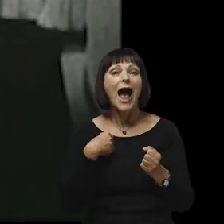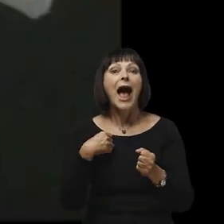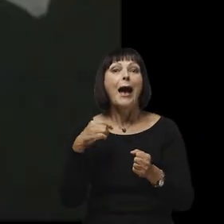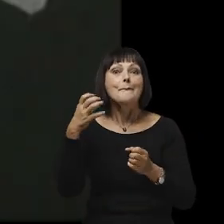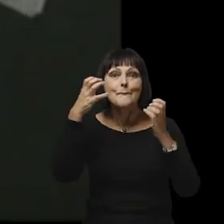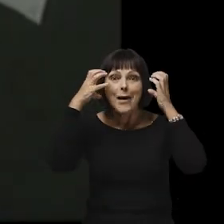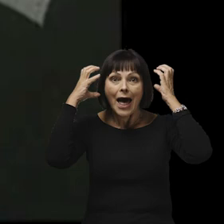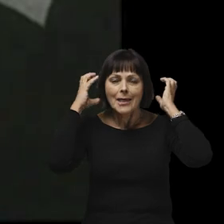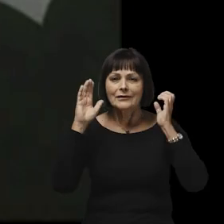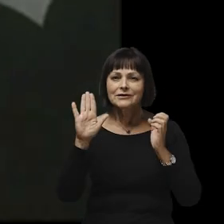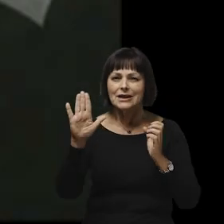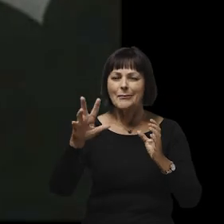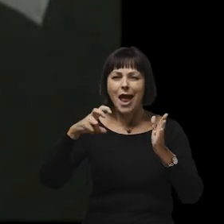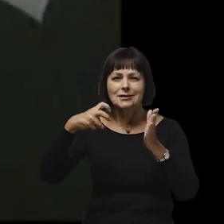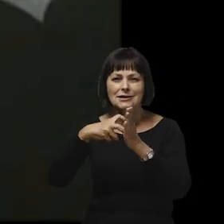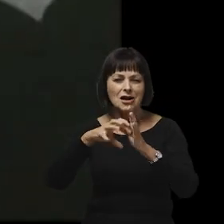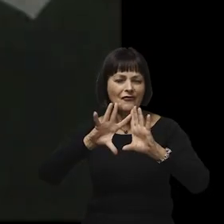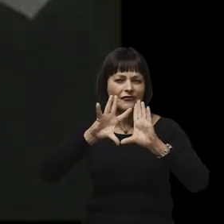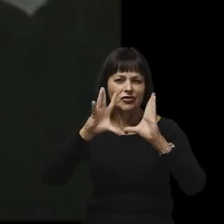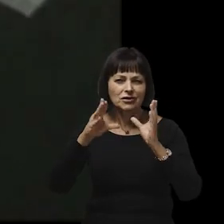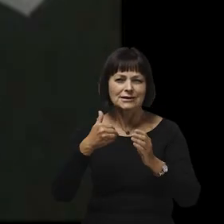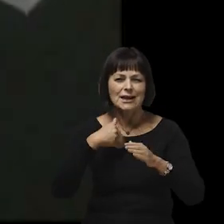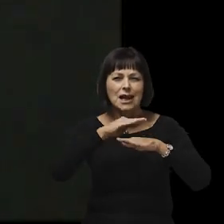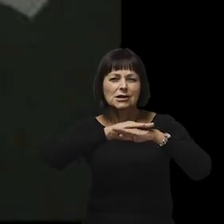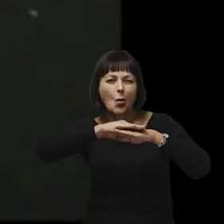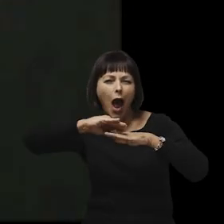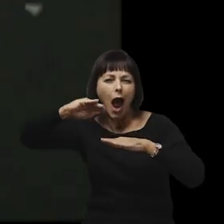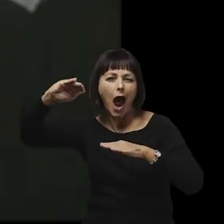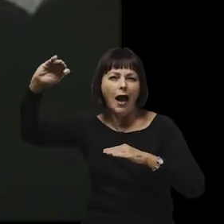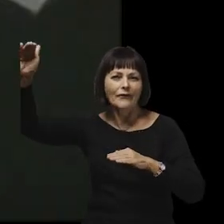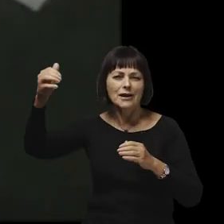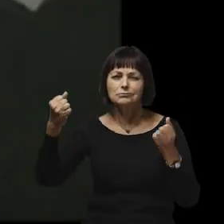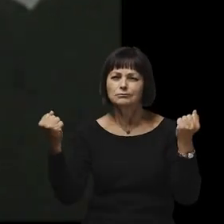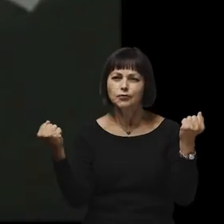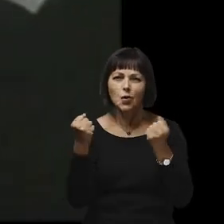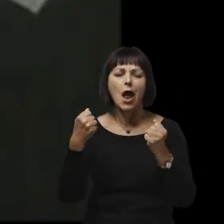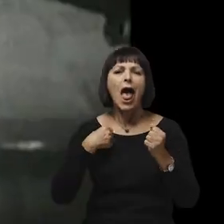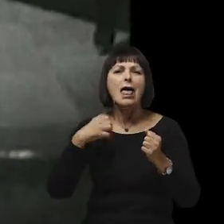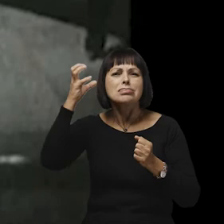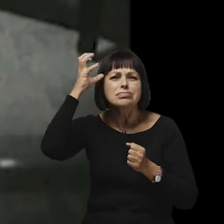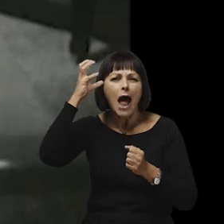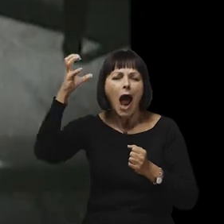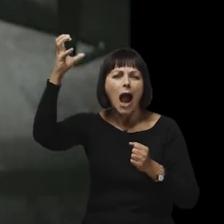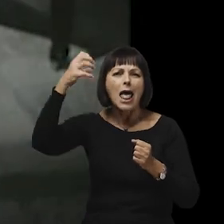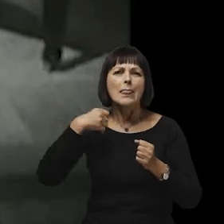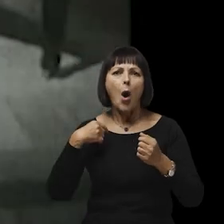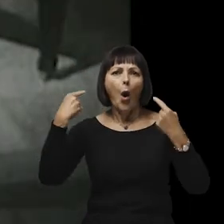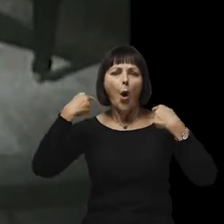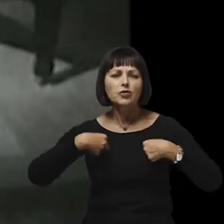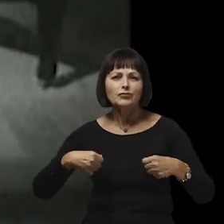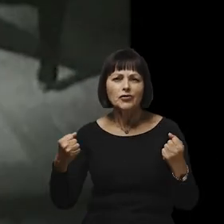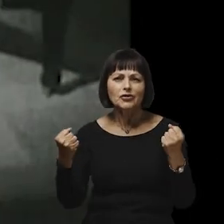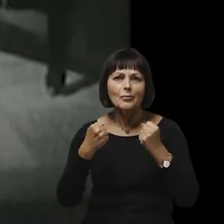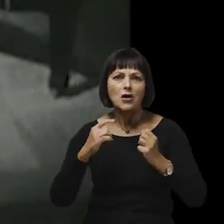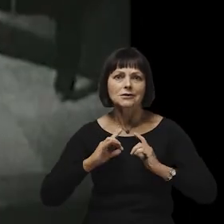Jan Paderewski miał wszystkie cechy, które torują drogę na szczyt. Wyjątkowy talent muzyczny, niezwykłą osobowość,